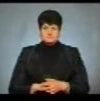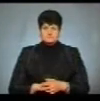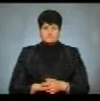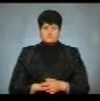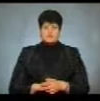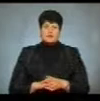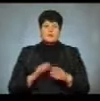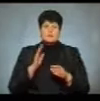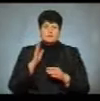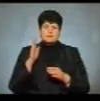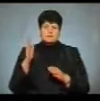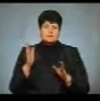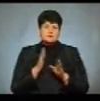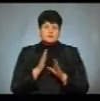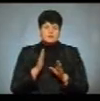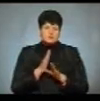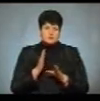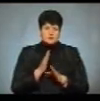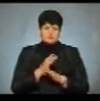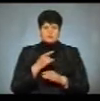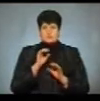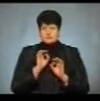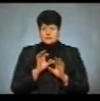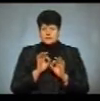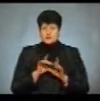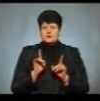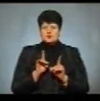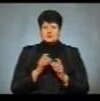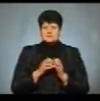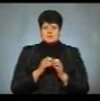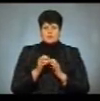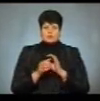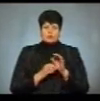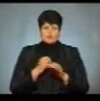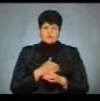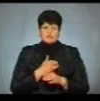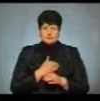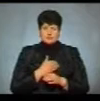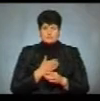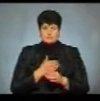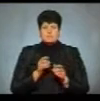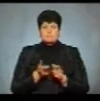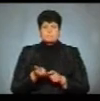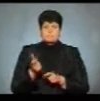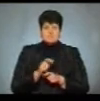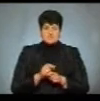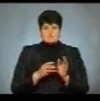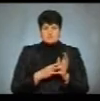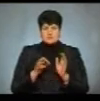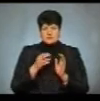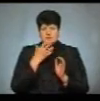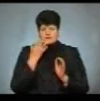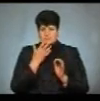Метеоролог обласного гідрометеоцентру Оксана Озимків розповідає, середньодобова температура на Тернопільщині перевищує 8 градусів